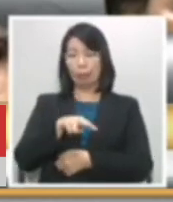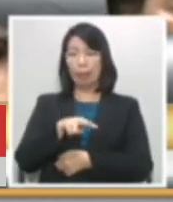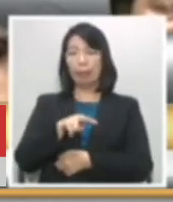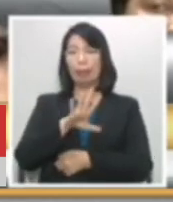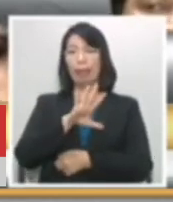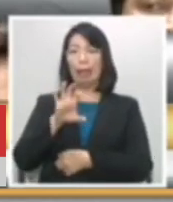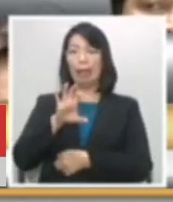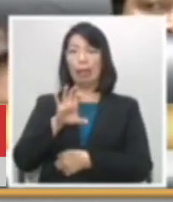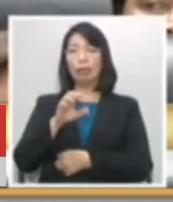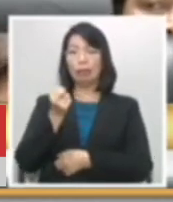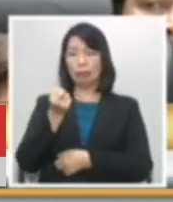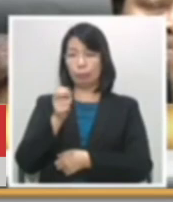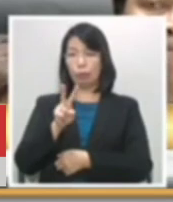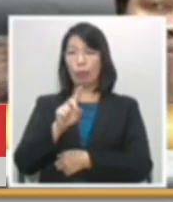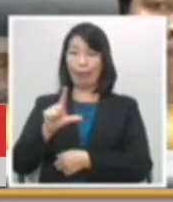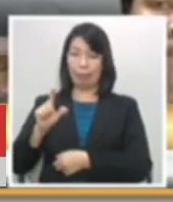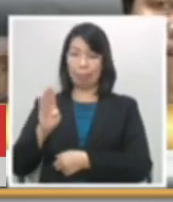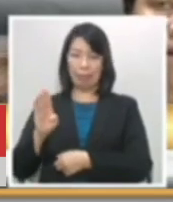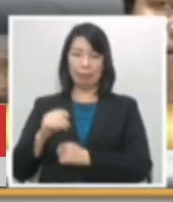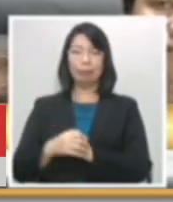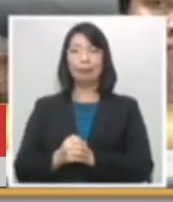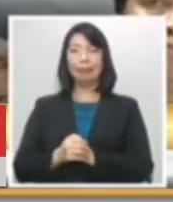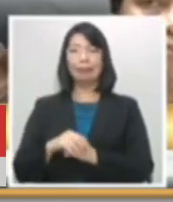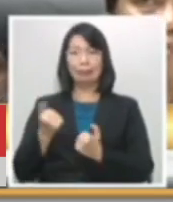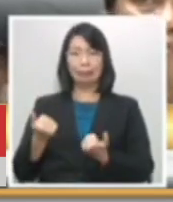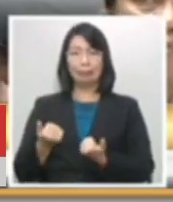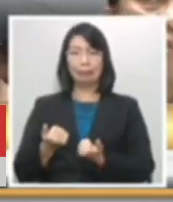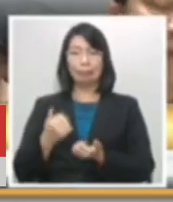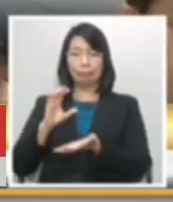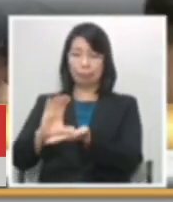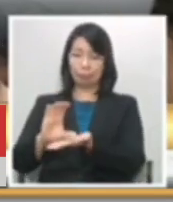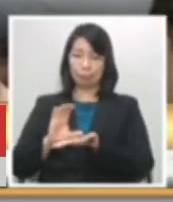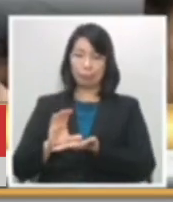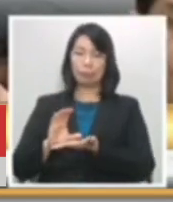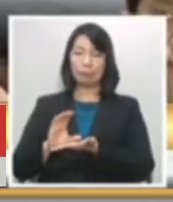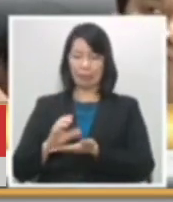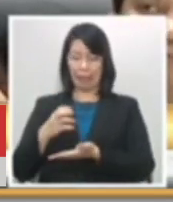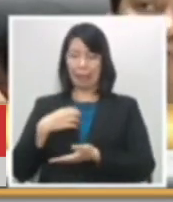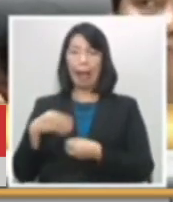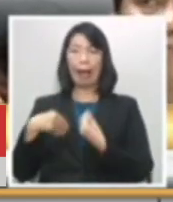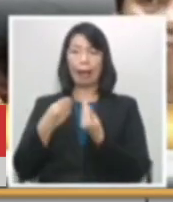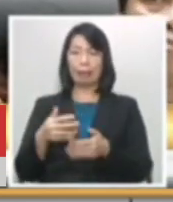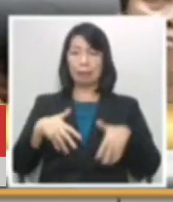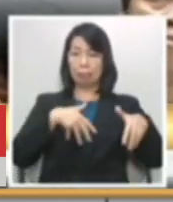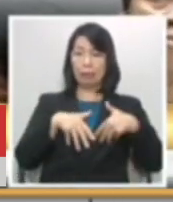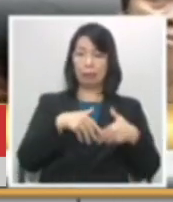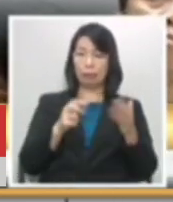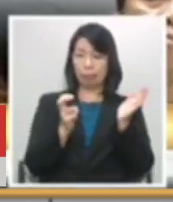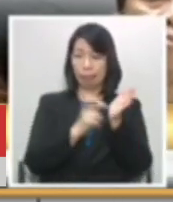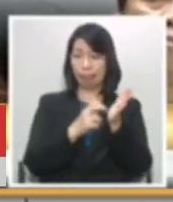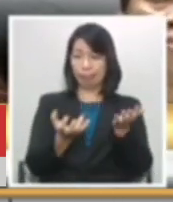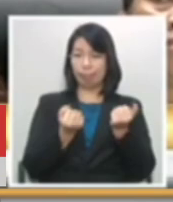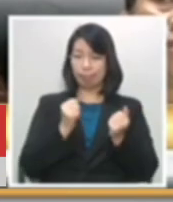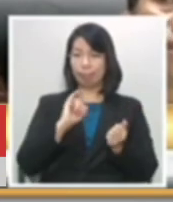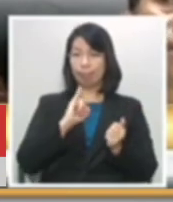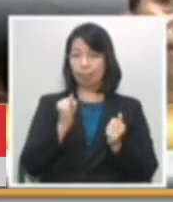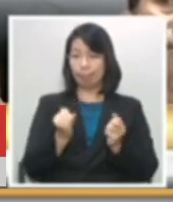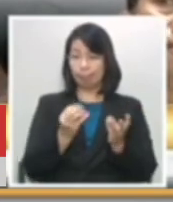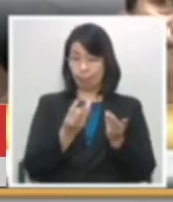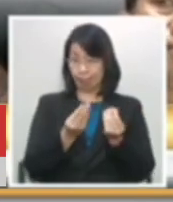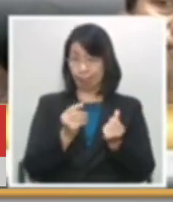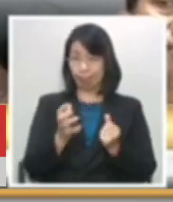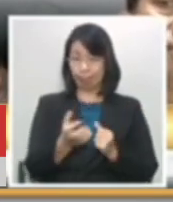2,512 ล้านบาทการได้มาซึ่งกรรมสิทธิ์ตามกฎหมายที่ดินได้มาอยู่2ทางทางที่